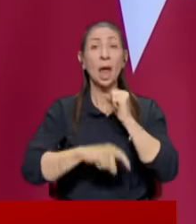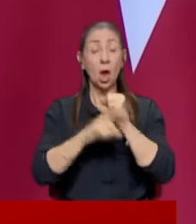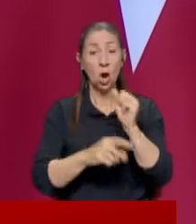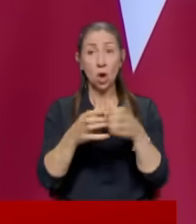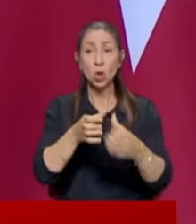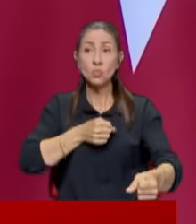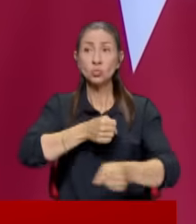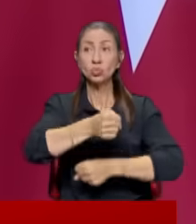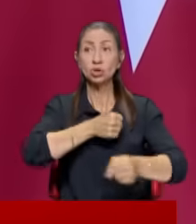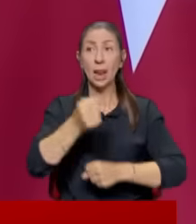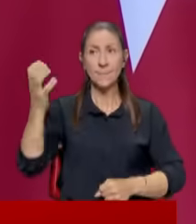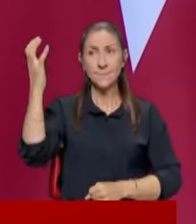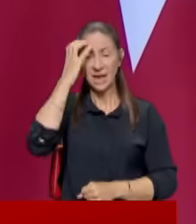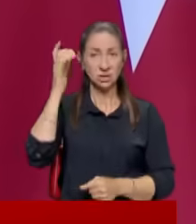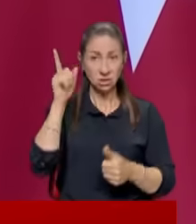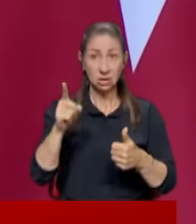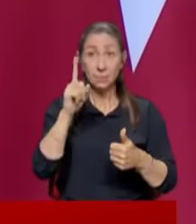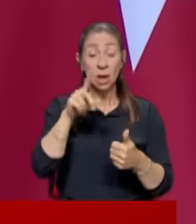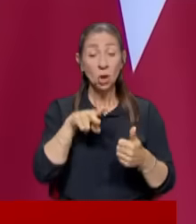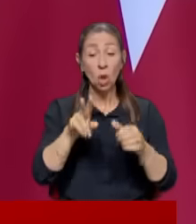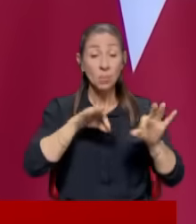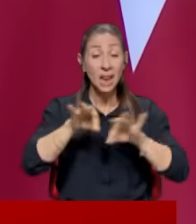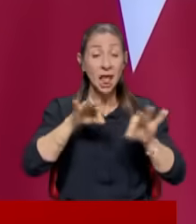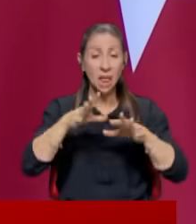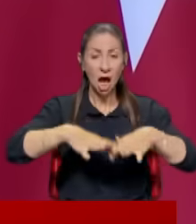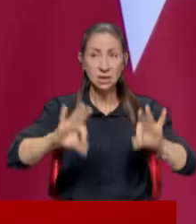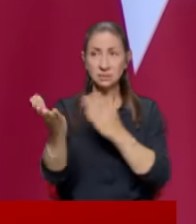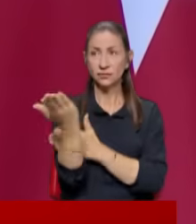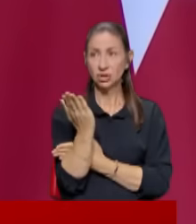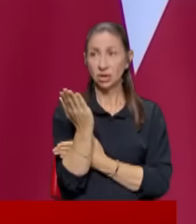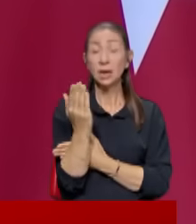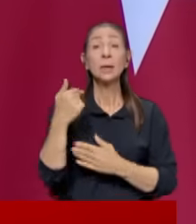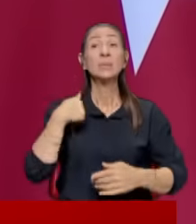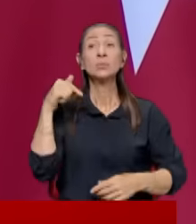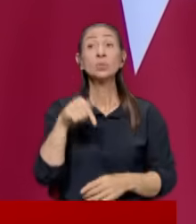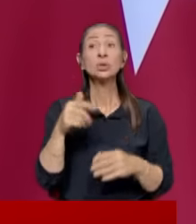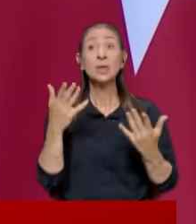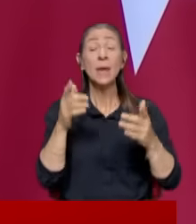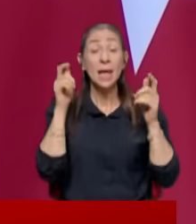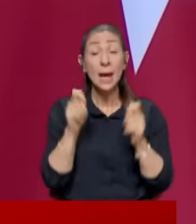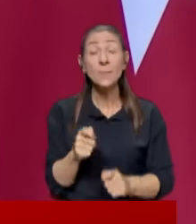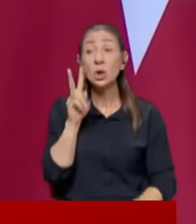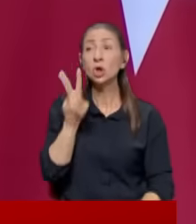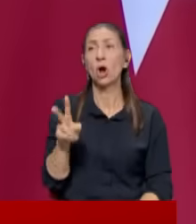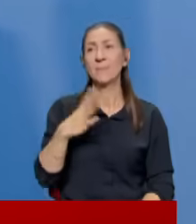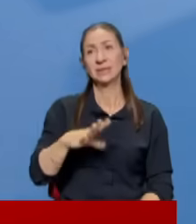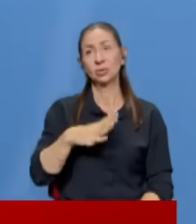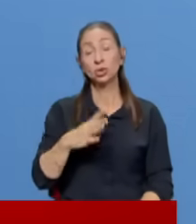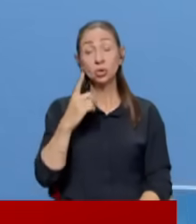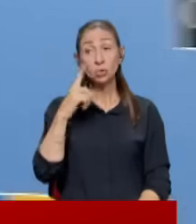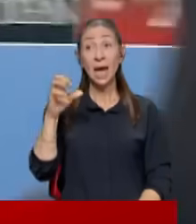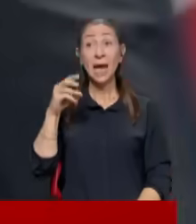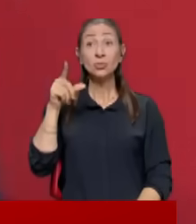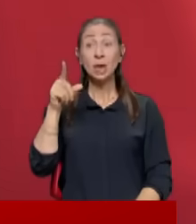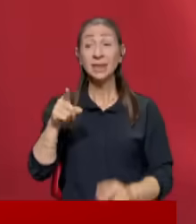örgütleriyle mücadele başta olmak üzere bir yol haritası sunacak. Biz tabii bunu uygulamada görmek istiyoruz.